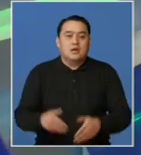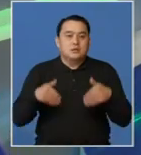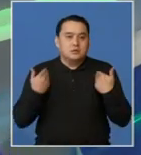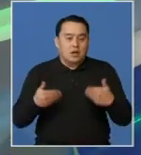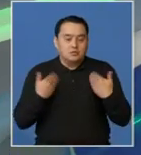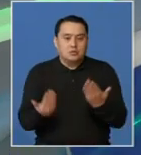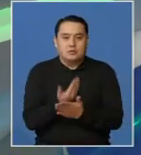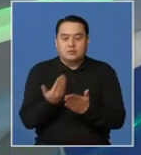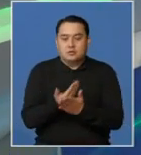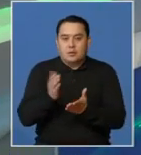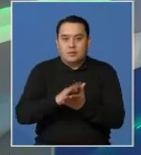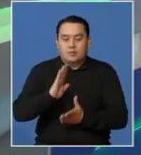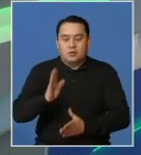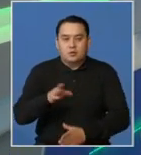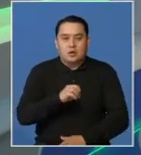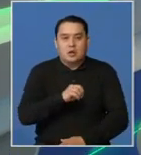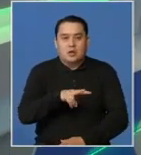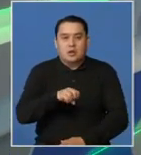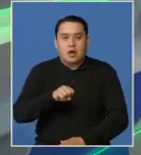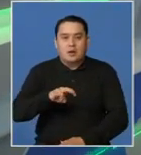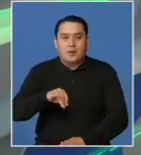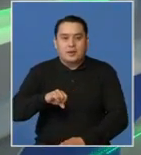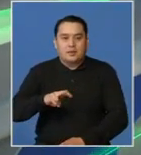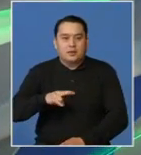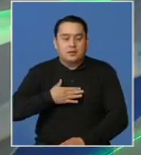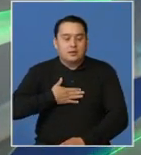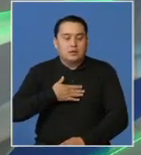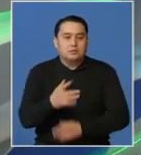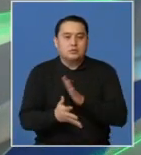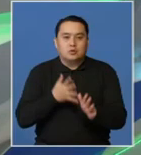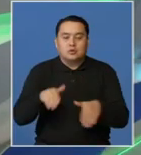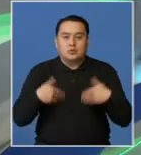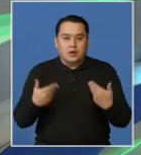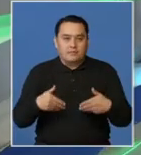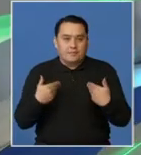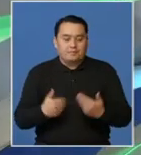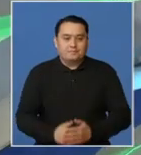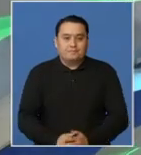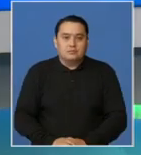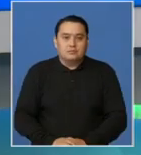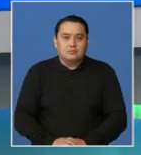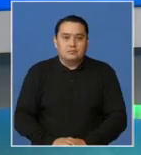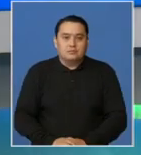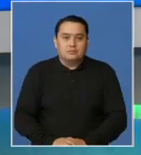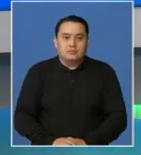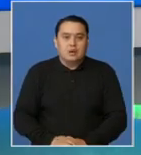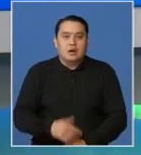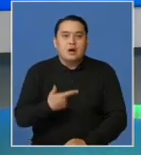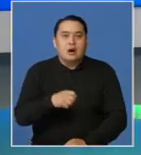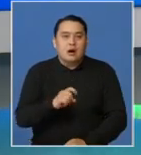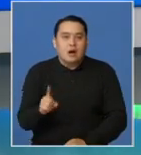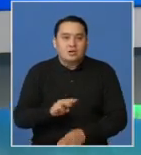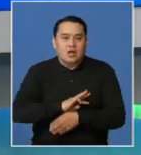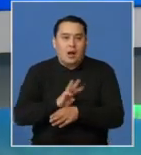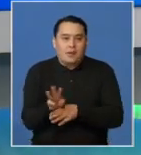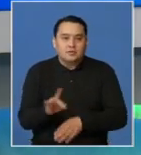Здравствуйте, вы смотрите новости на телеканале JTSU, в студии Леман Раимбеков и сурдоперевод Марата Жумабекова. Долгожданным природным